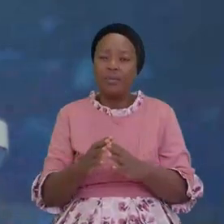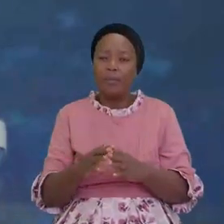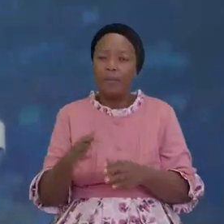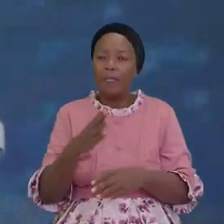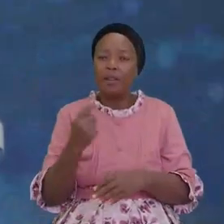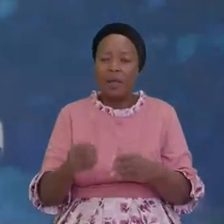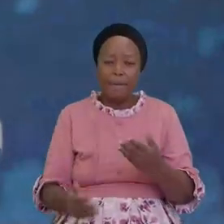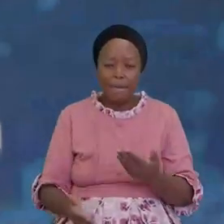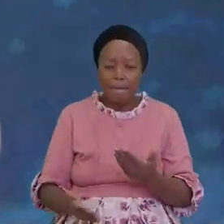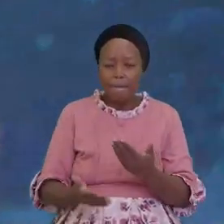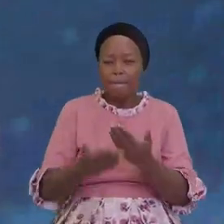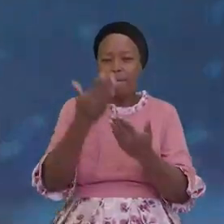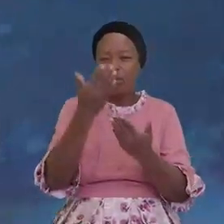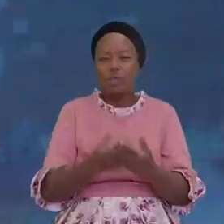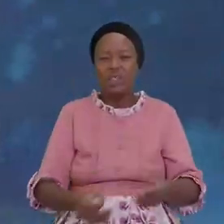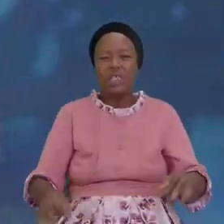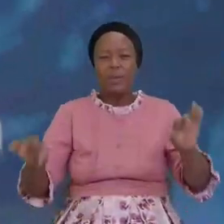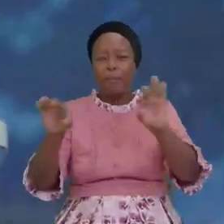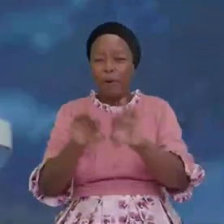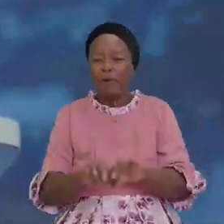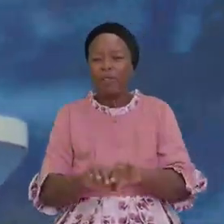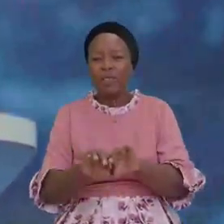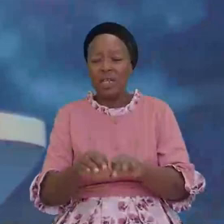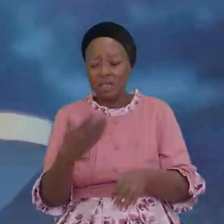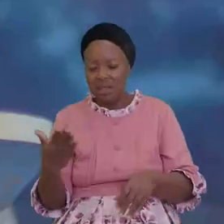Et te permet de quitter la terre pour le ciel.